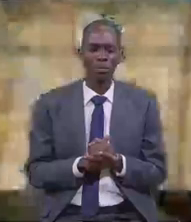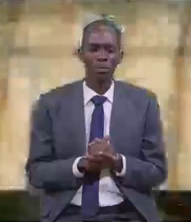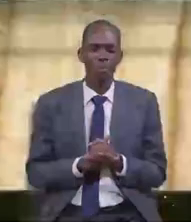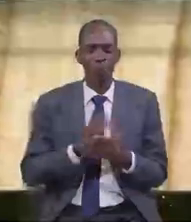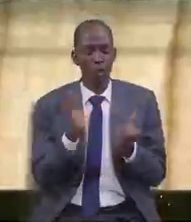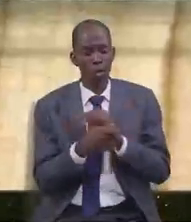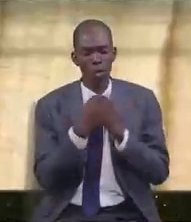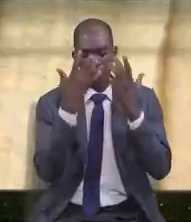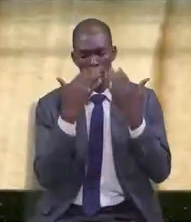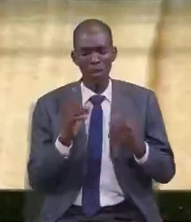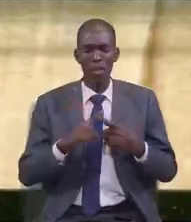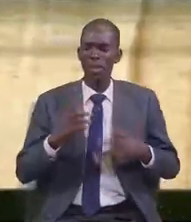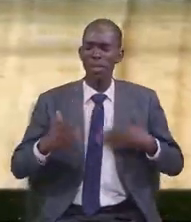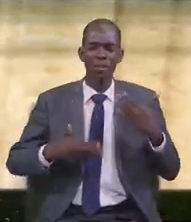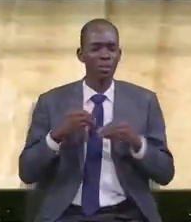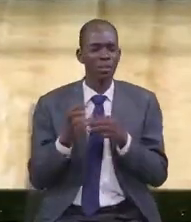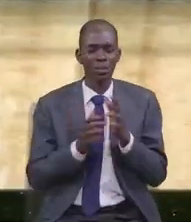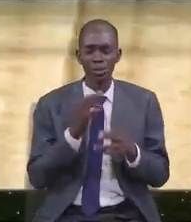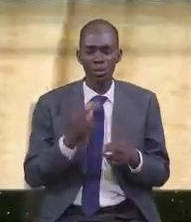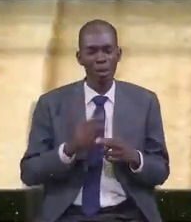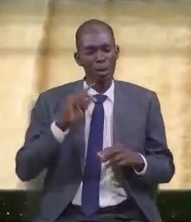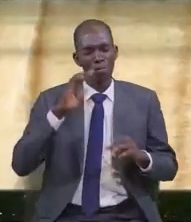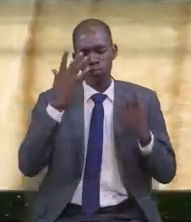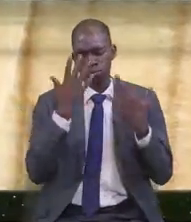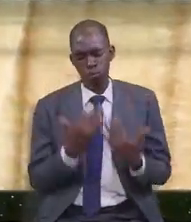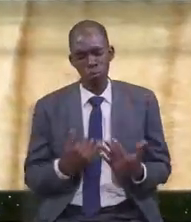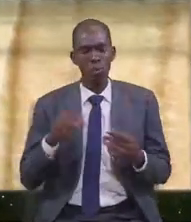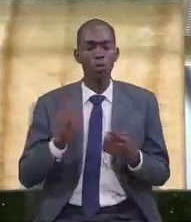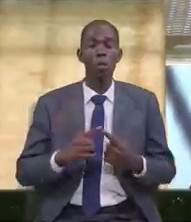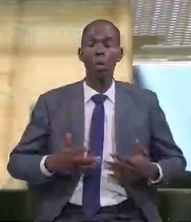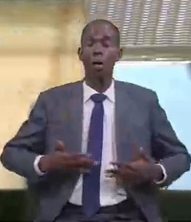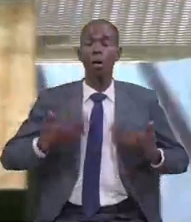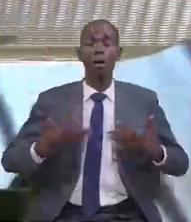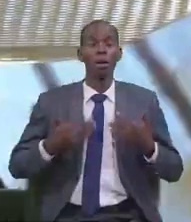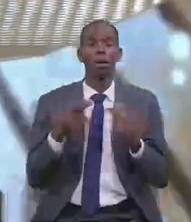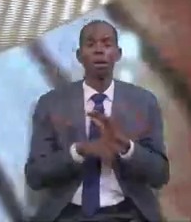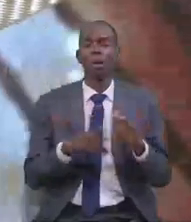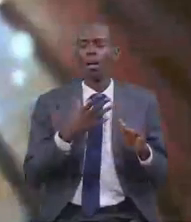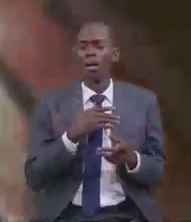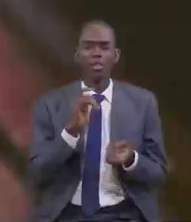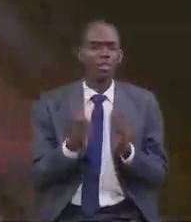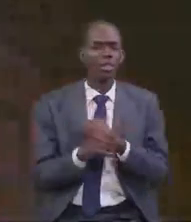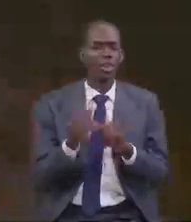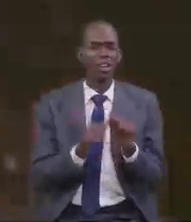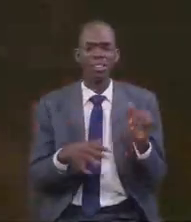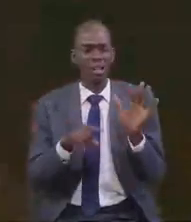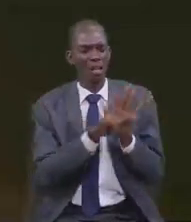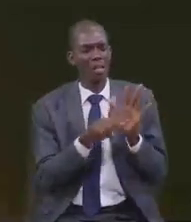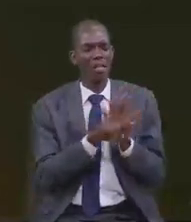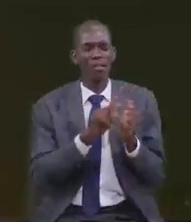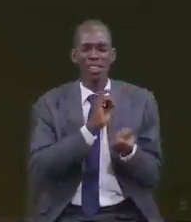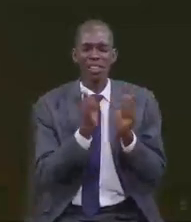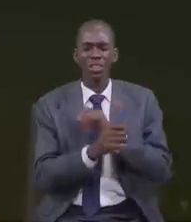Change la tristesse en joie, l'anxiété en allégresse. Transforme toutes choses négatives